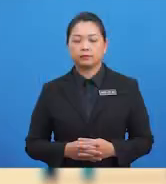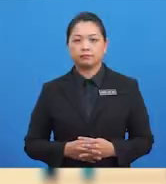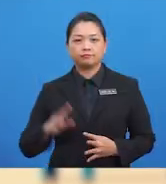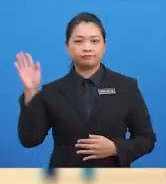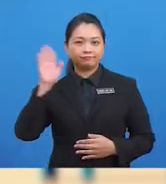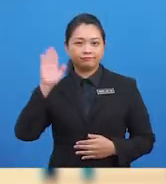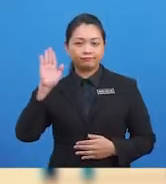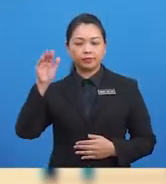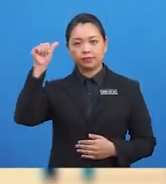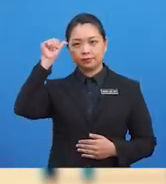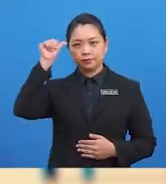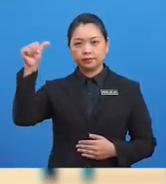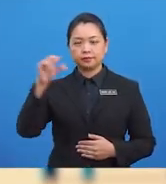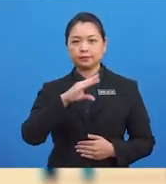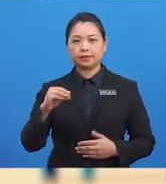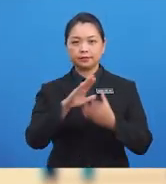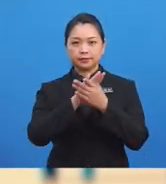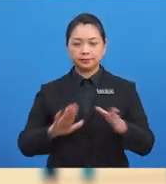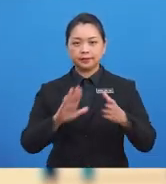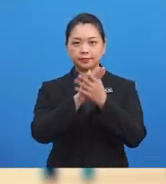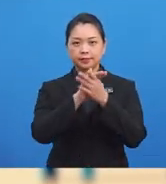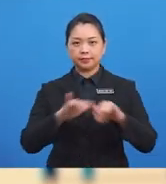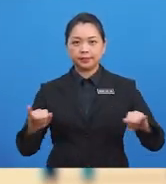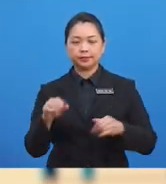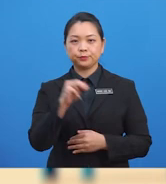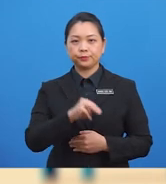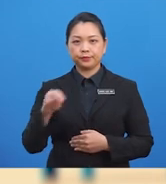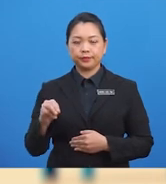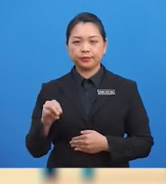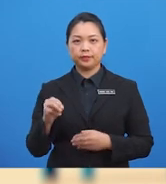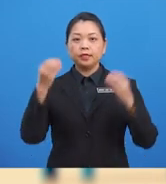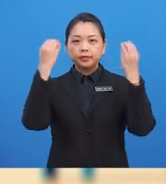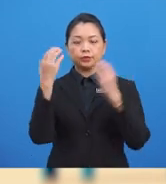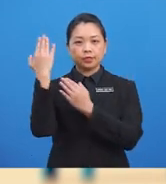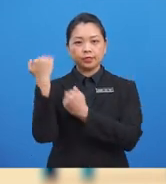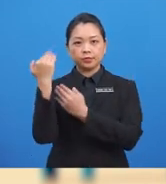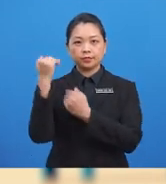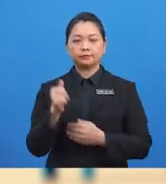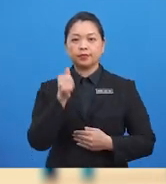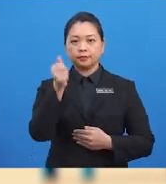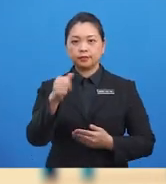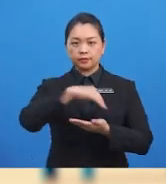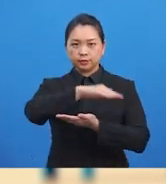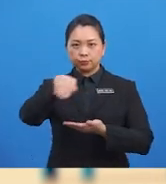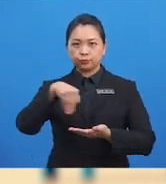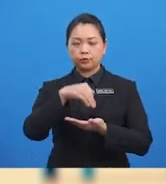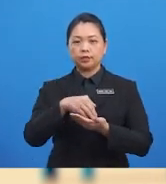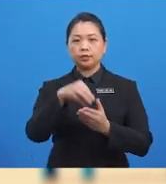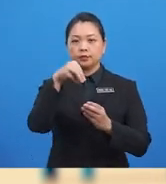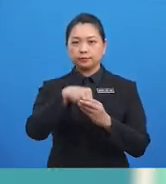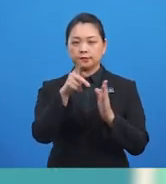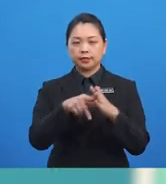Hai, Assalamualaikum dan salam sejahtera murid-murid. Saya harap anda semua berada dalam keadaan sihat